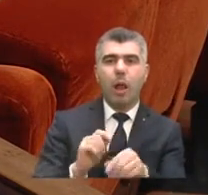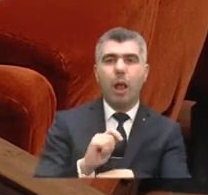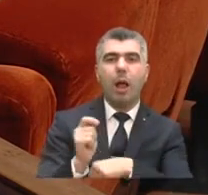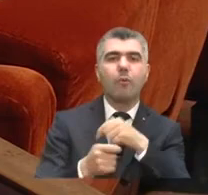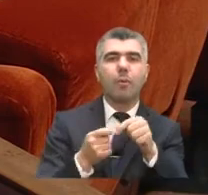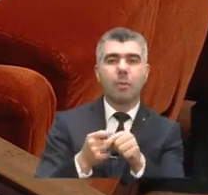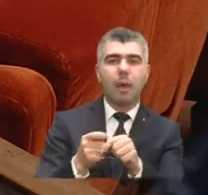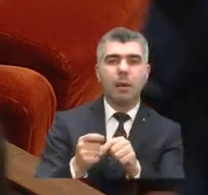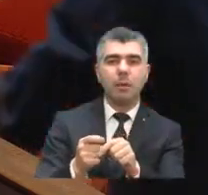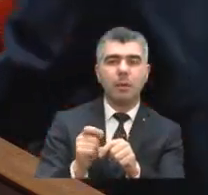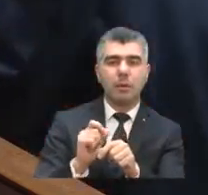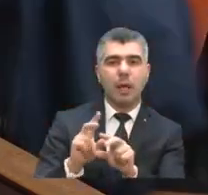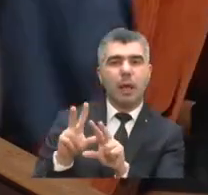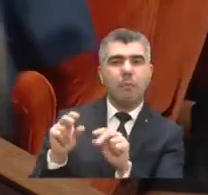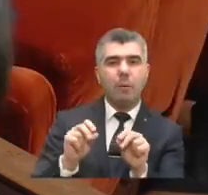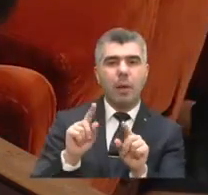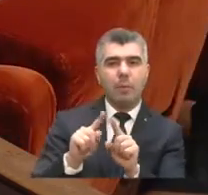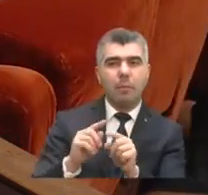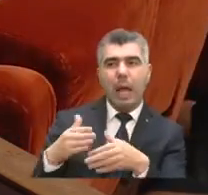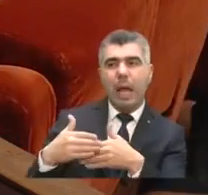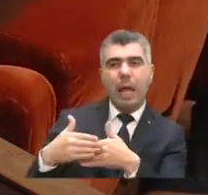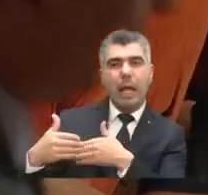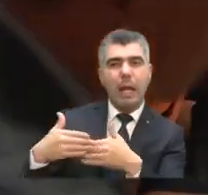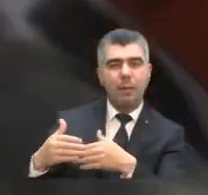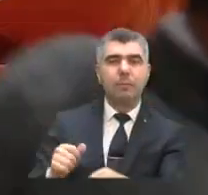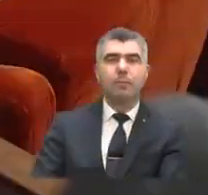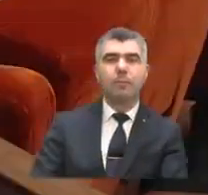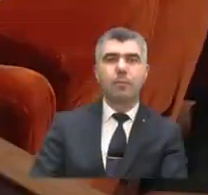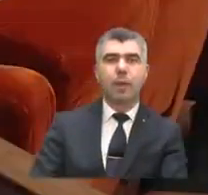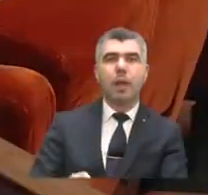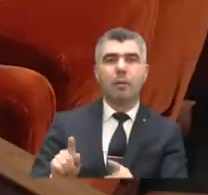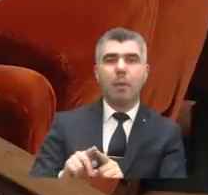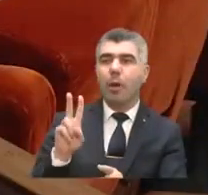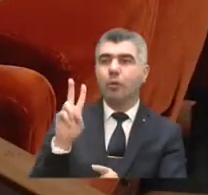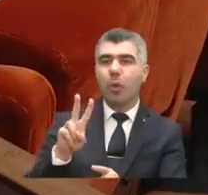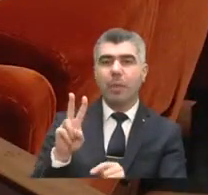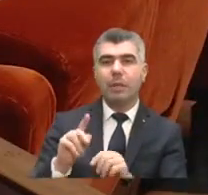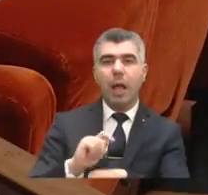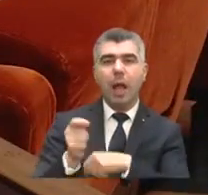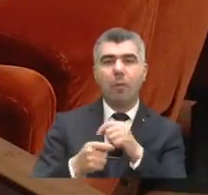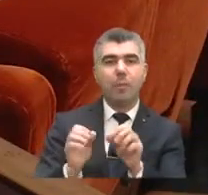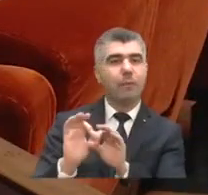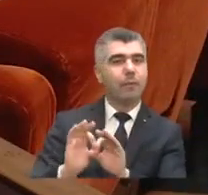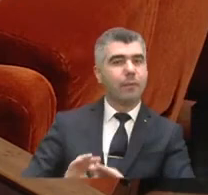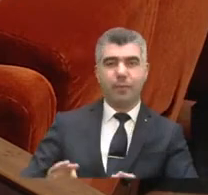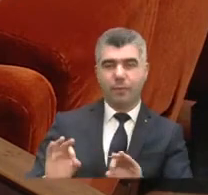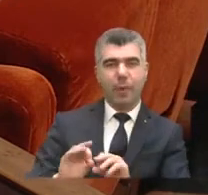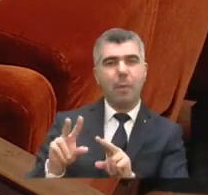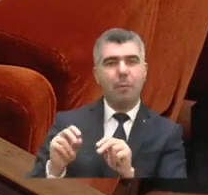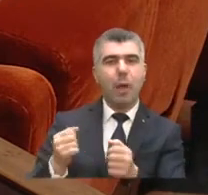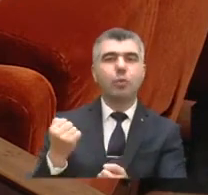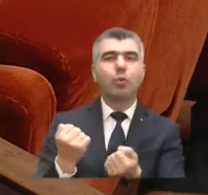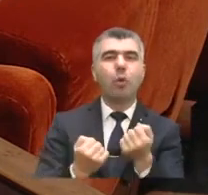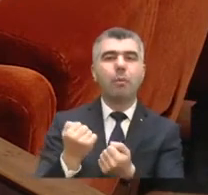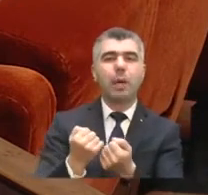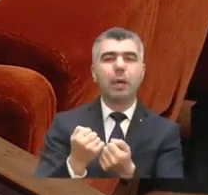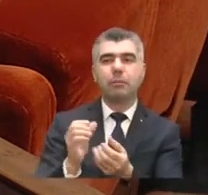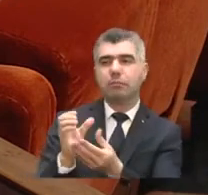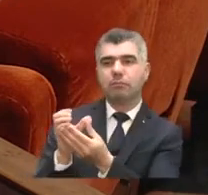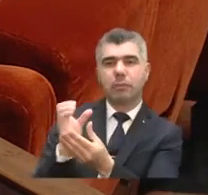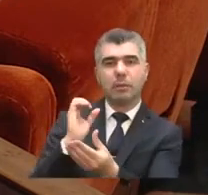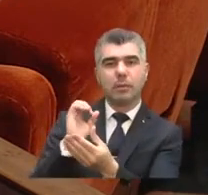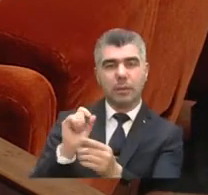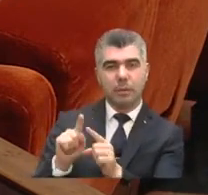القروية على الخطوط القصيرة. الحافلات ديال النقل المزدوج مثل جميع الحافلات يمكن لها تحصل على